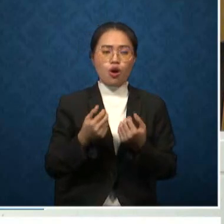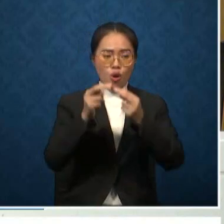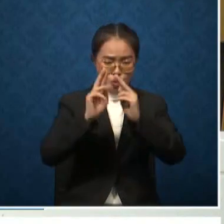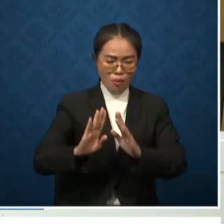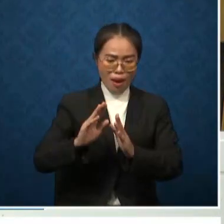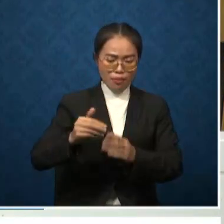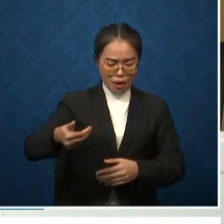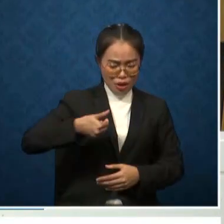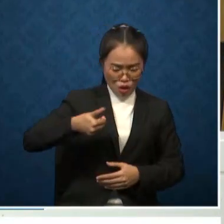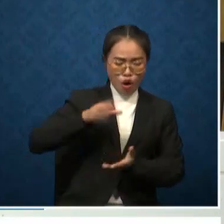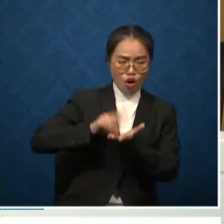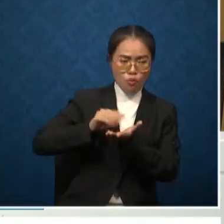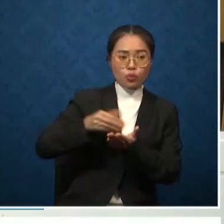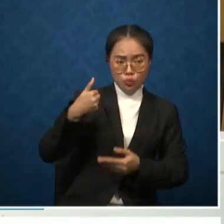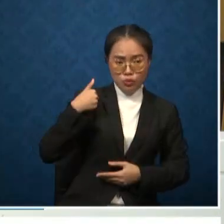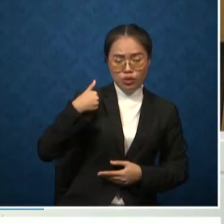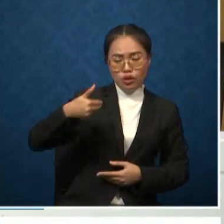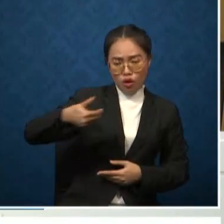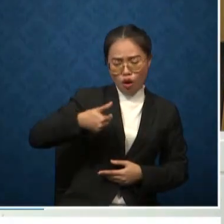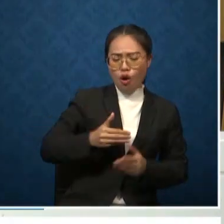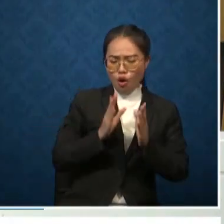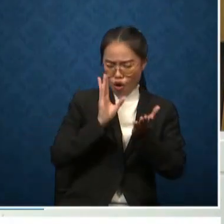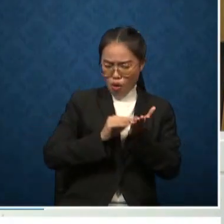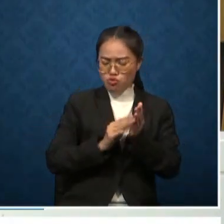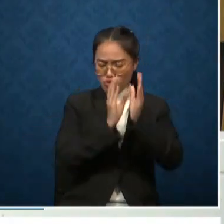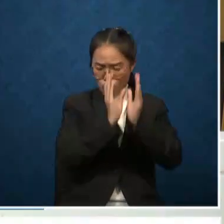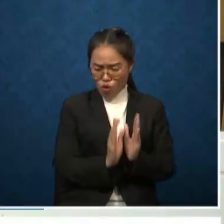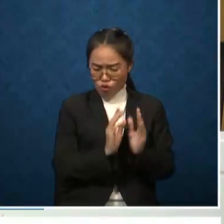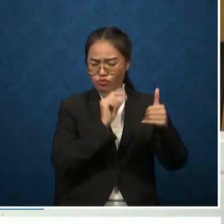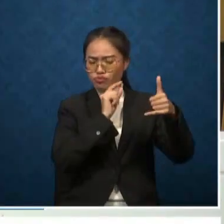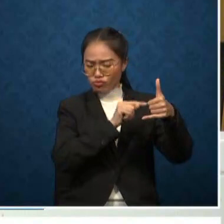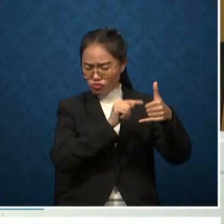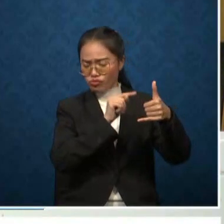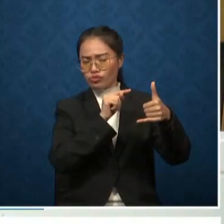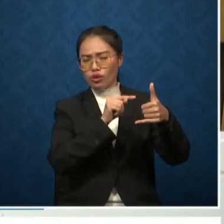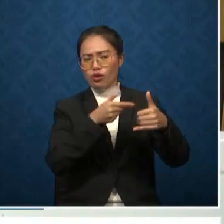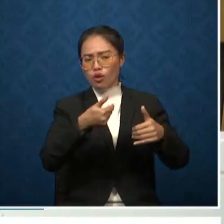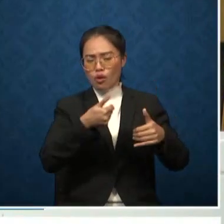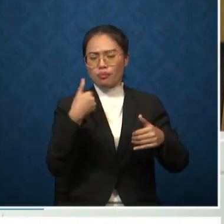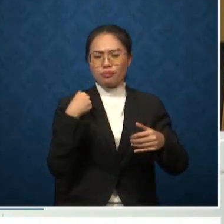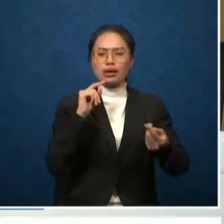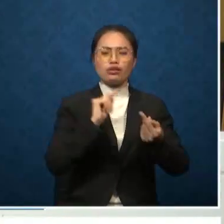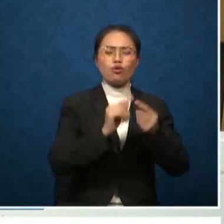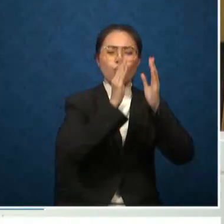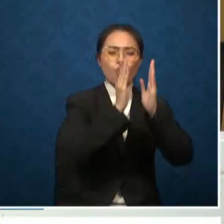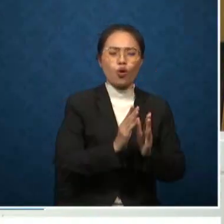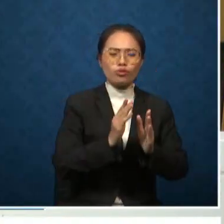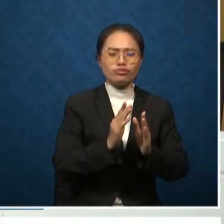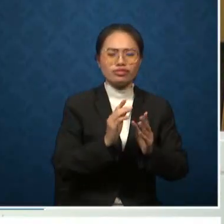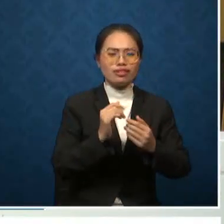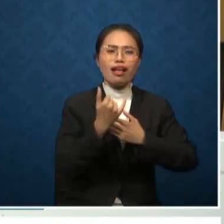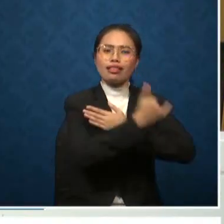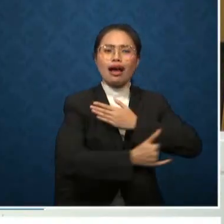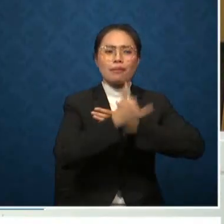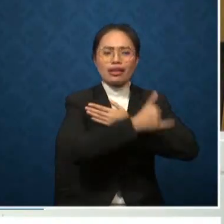องขอกันมาบ้างแล้วนะครับว่าขอข้อมูลบุคคลนั้นบุคคลนี้นะครับซึ่งก็เป็นสัญชาติต่างชาติทั้งนั้นที่มาประกอบธุร